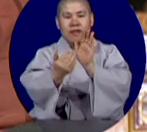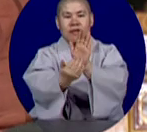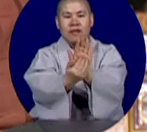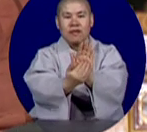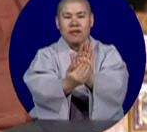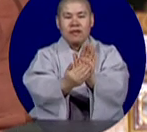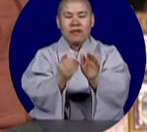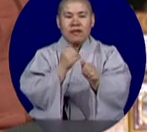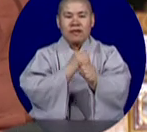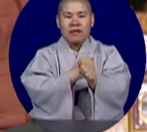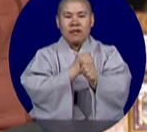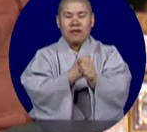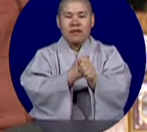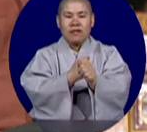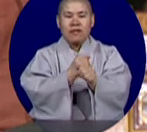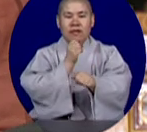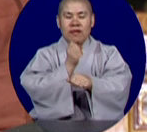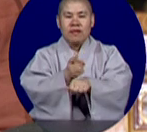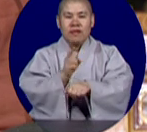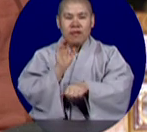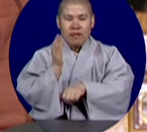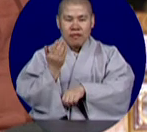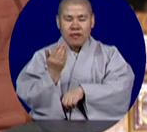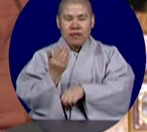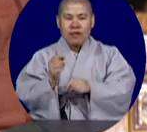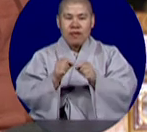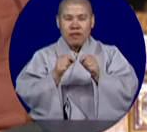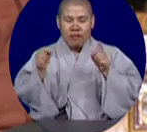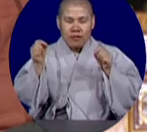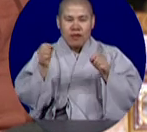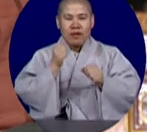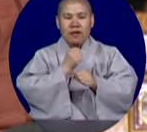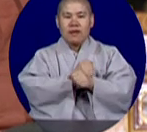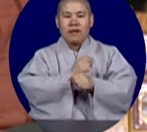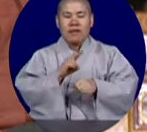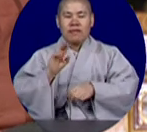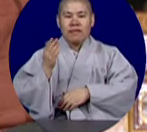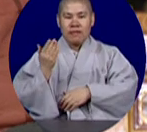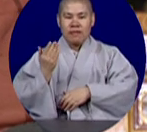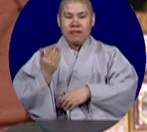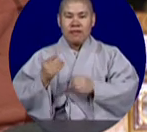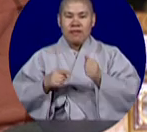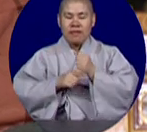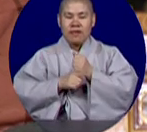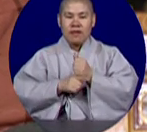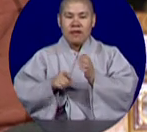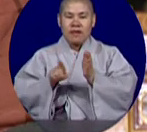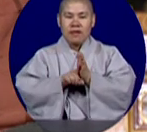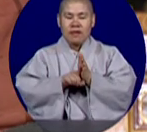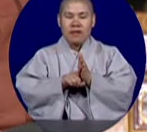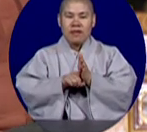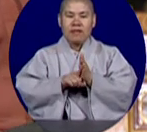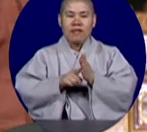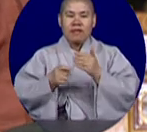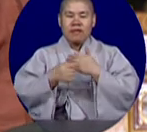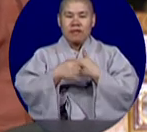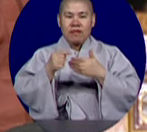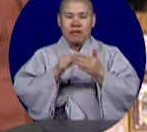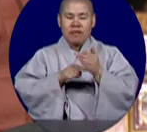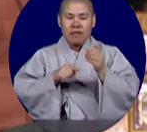경계하고 조복하고 멀리하라 이 말이거든요. 그럼 신심의 의미는 그렇고 그럼